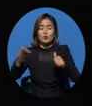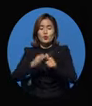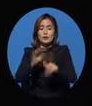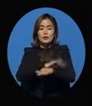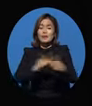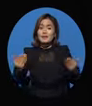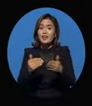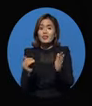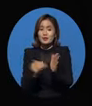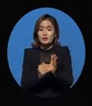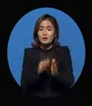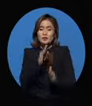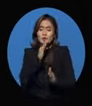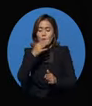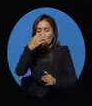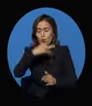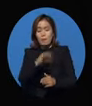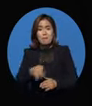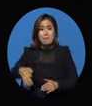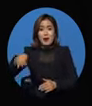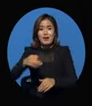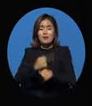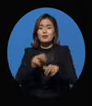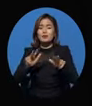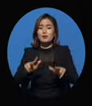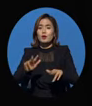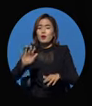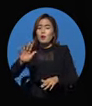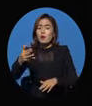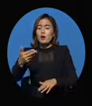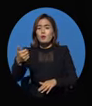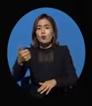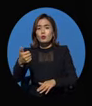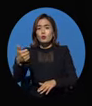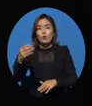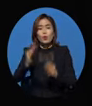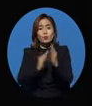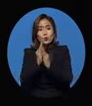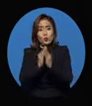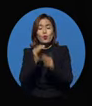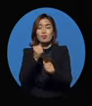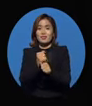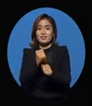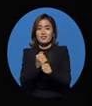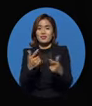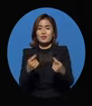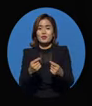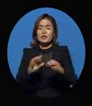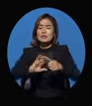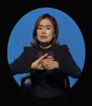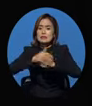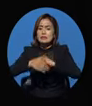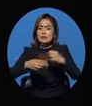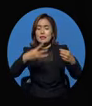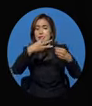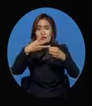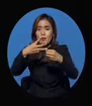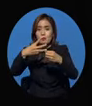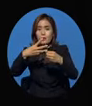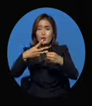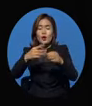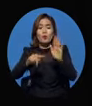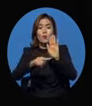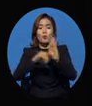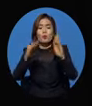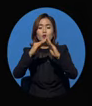이를 잘 했습니다 아주 높은 수익률을 돼서 지금 한 855 조가 배는 세계 3대 연기 음의 본보가